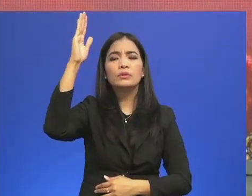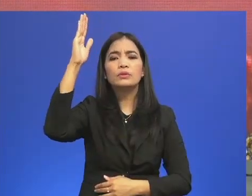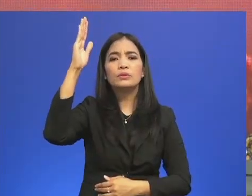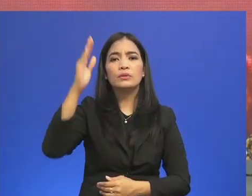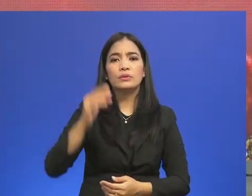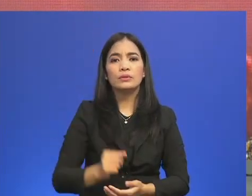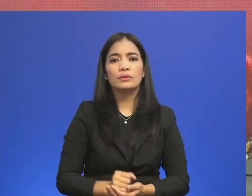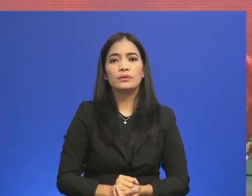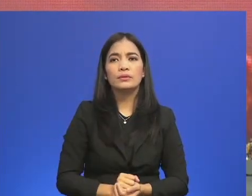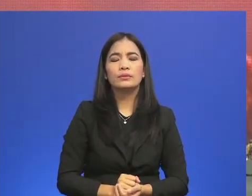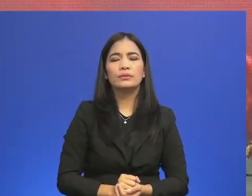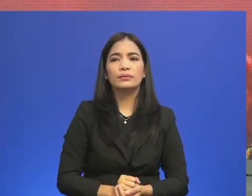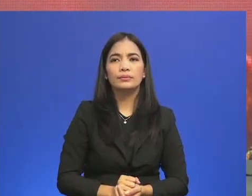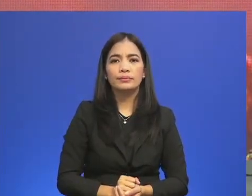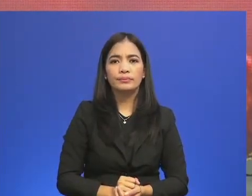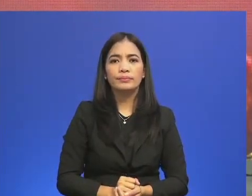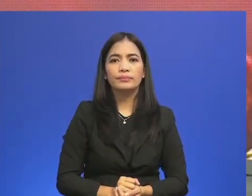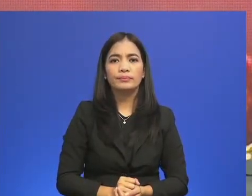hadapan-Mu.